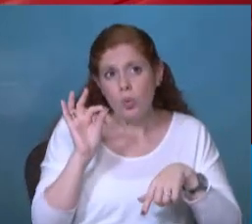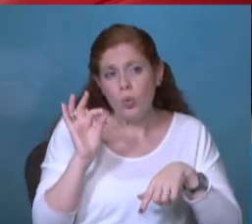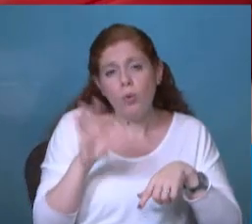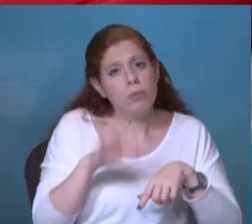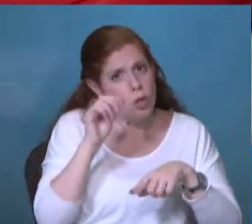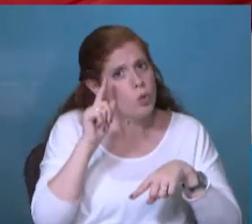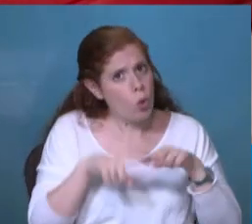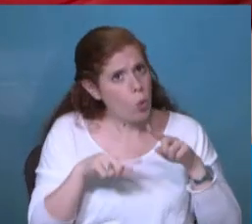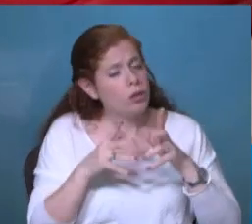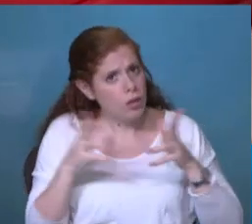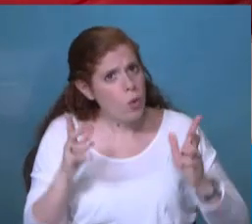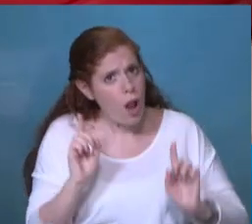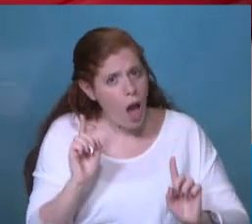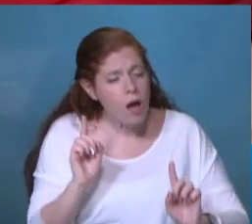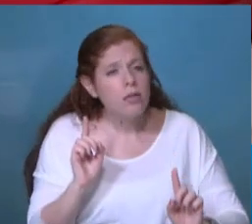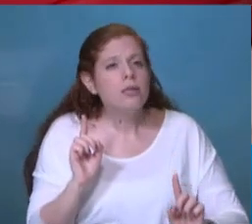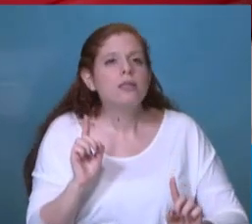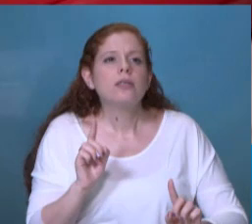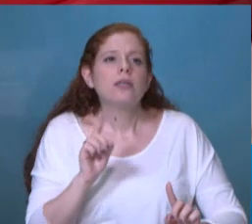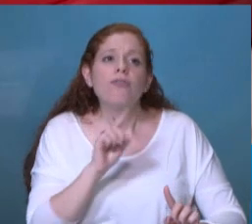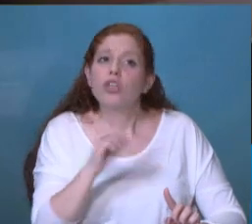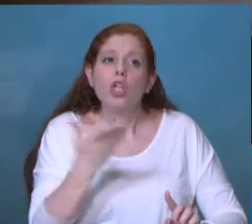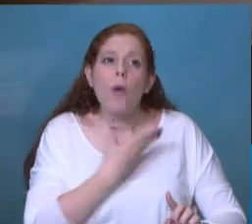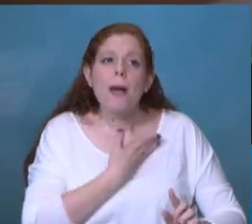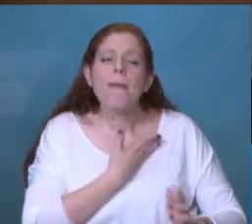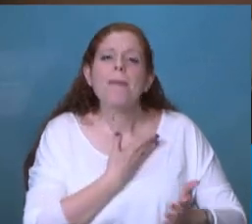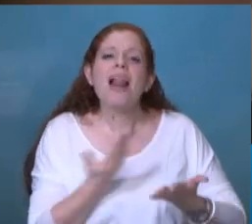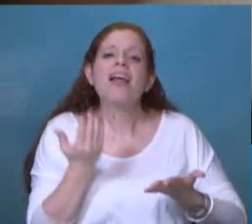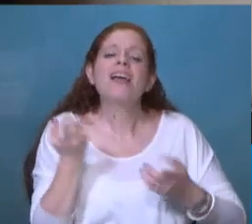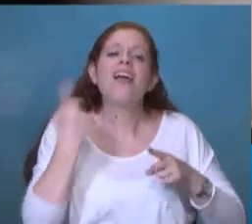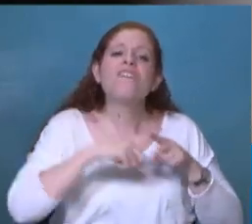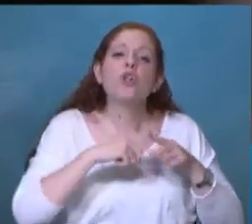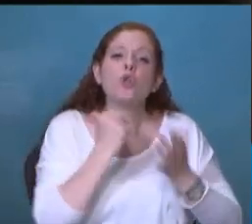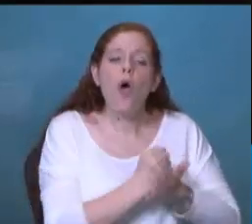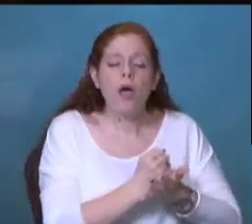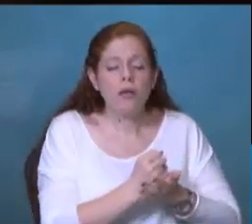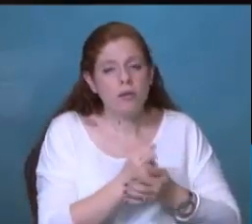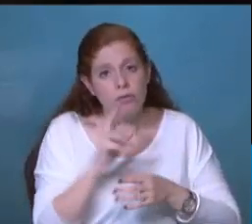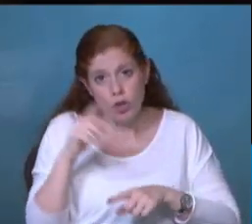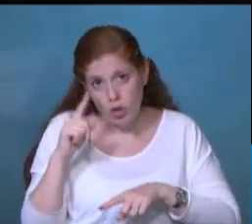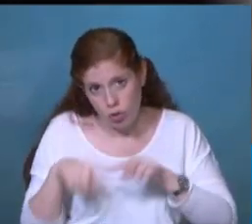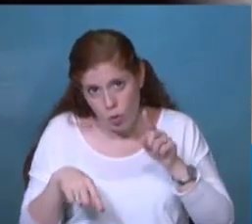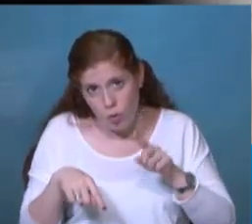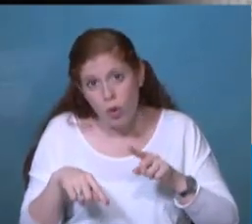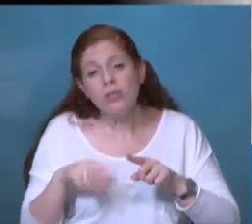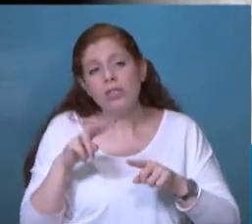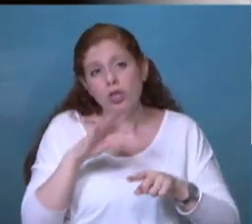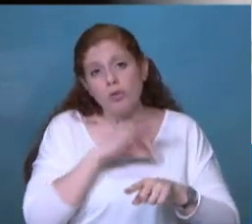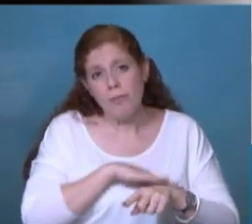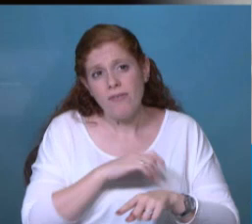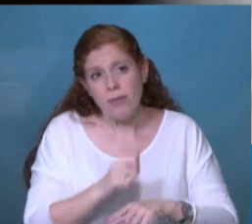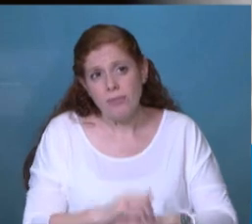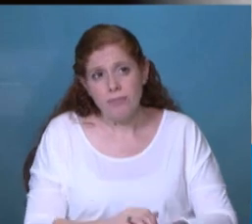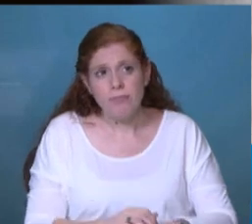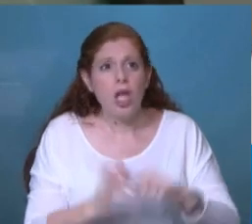ומצאנו בו טעות די גדולה, והיא שאתה לא מקבל כפל תואר. וכשיש טעויות, יש גם מי שגוזר מזה קופון. התלושים